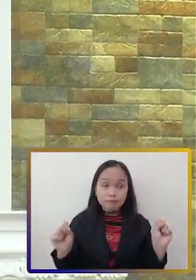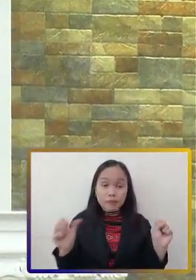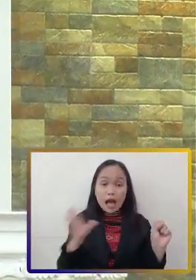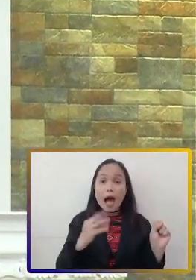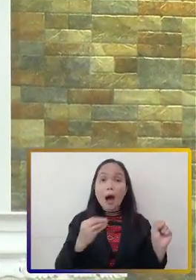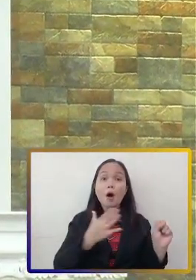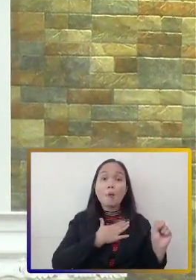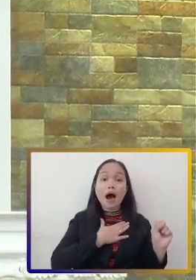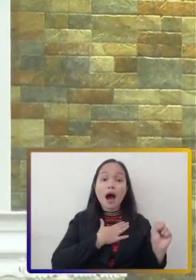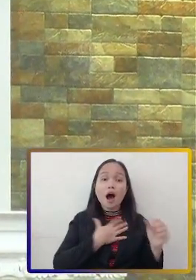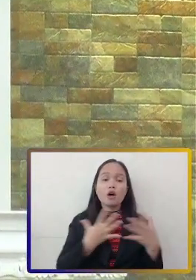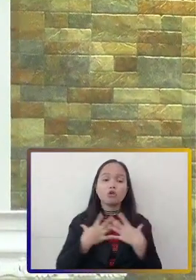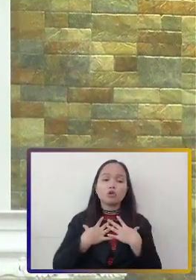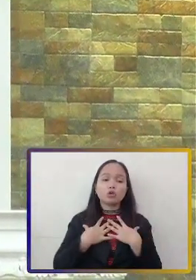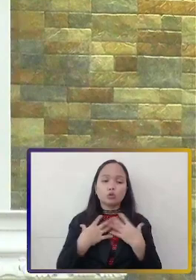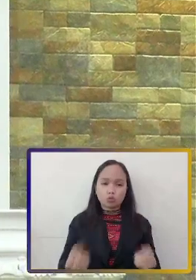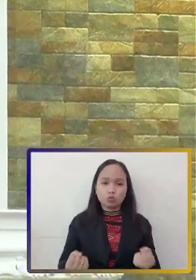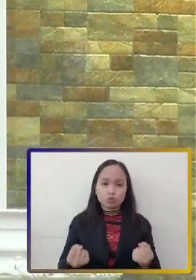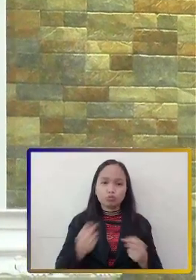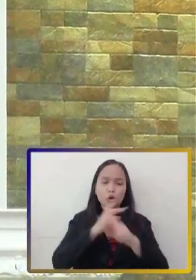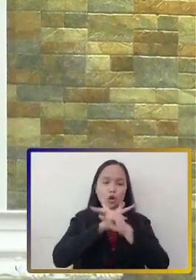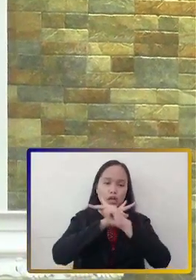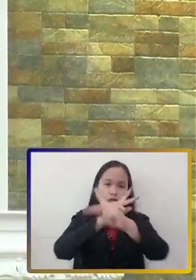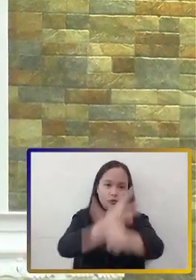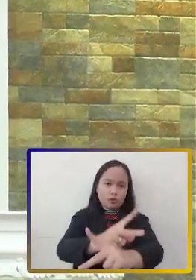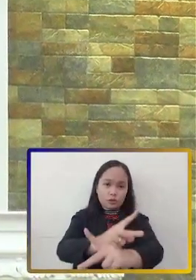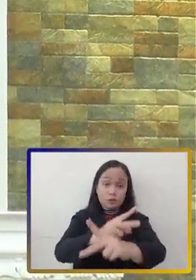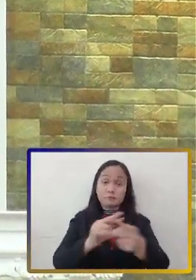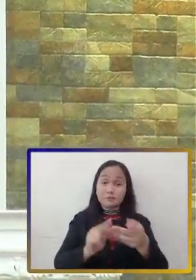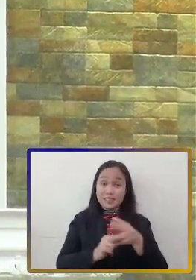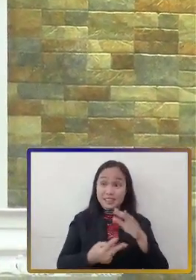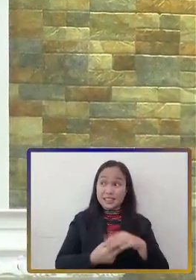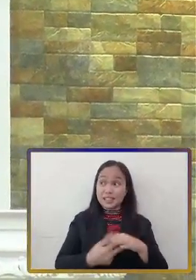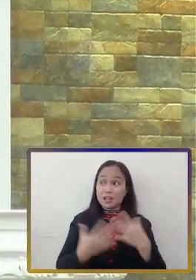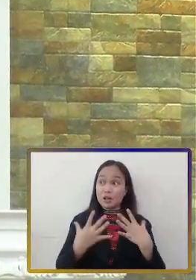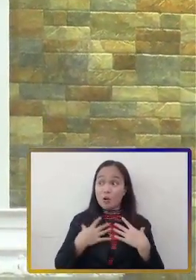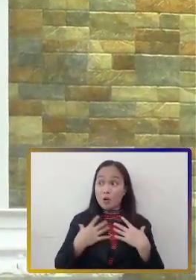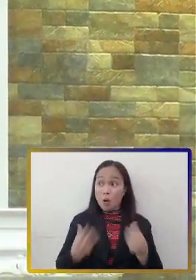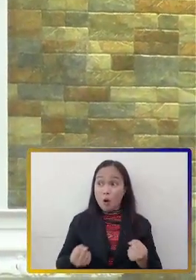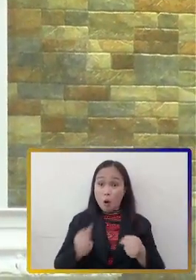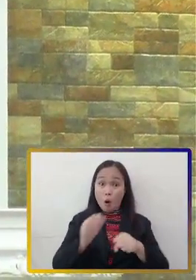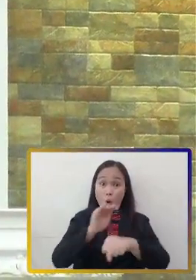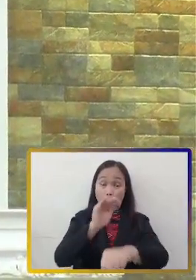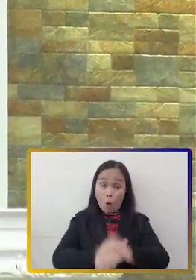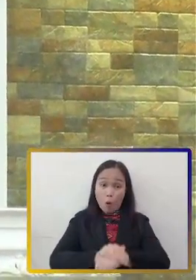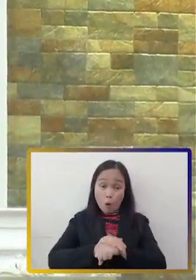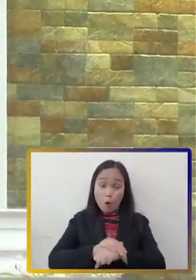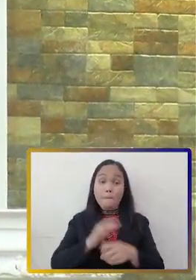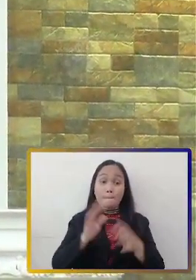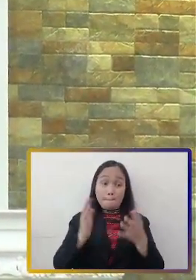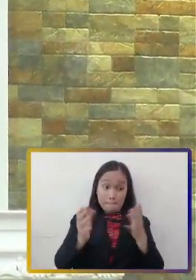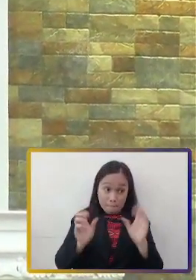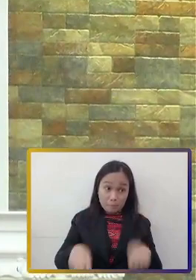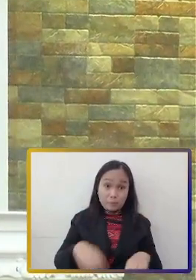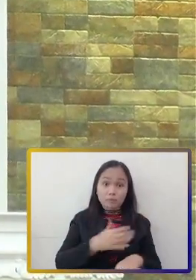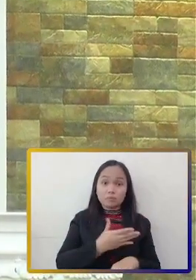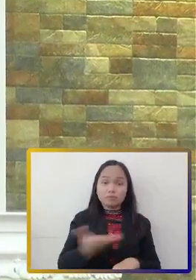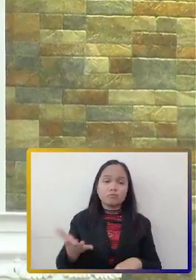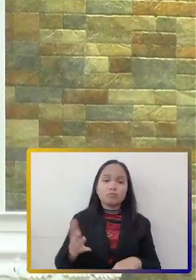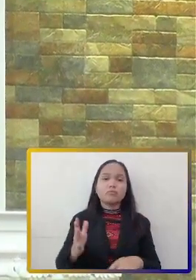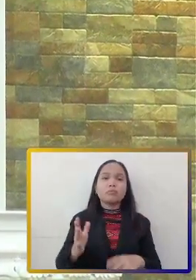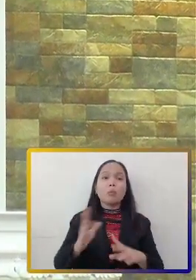stronghold. See? So a stronghold, kapatid, could be your protection, fathers, could be